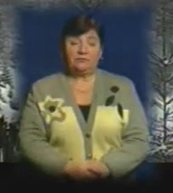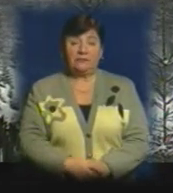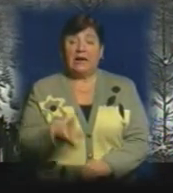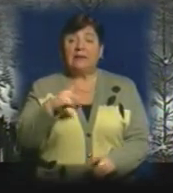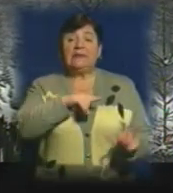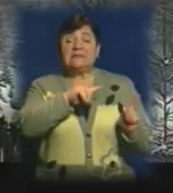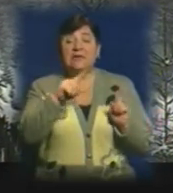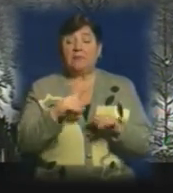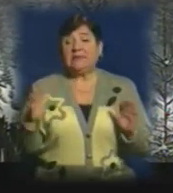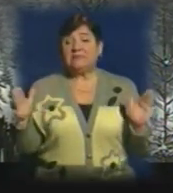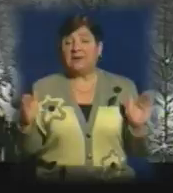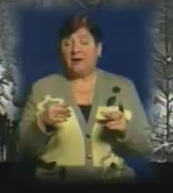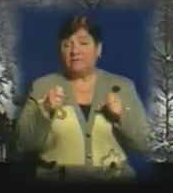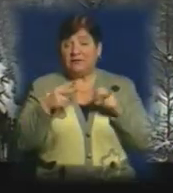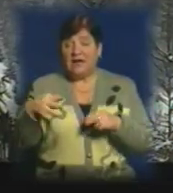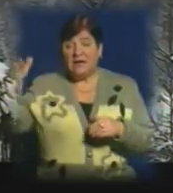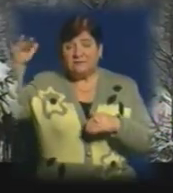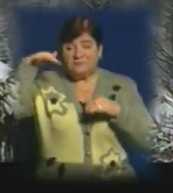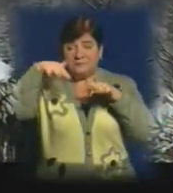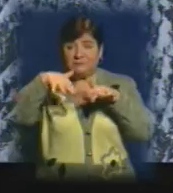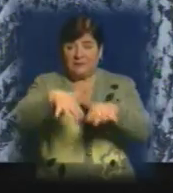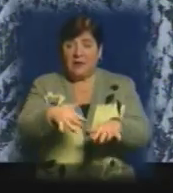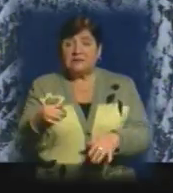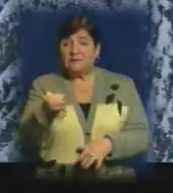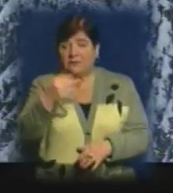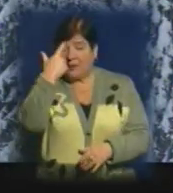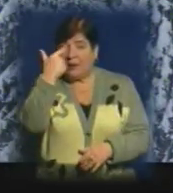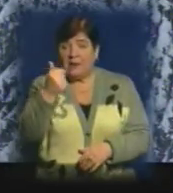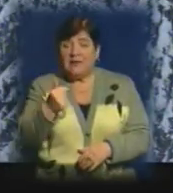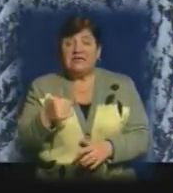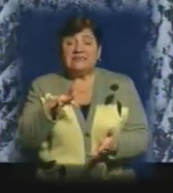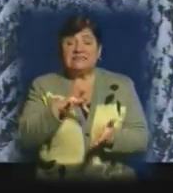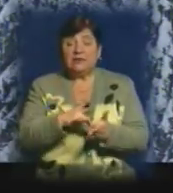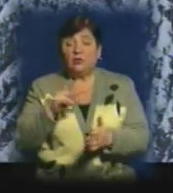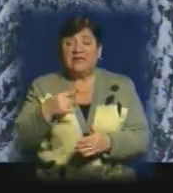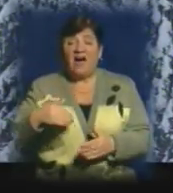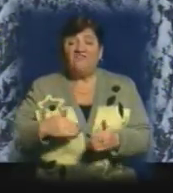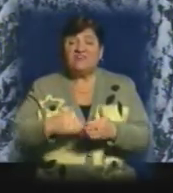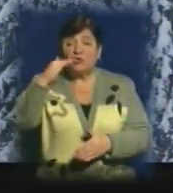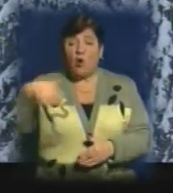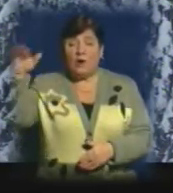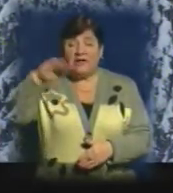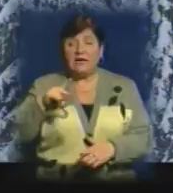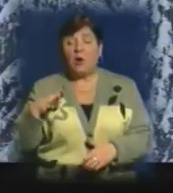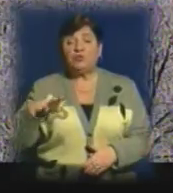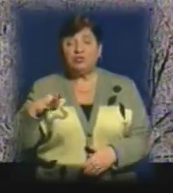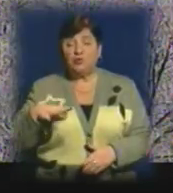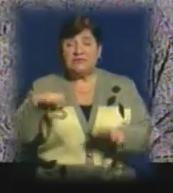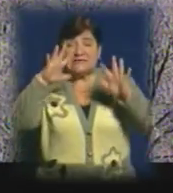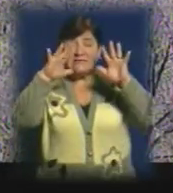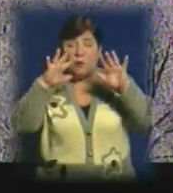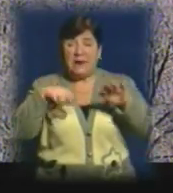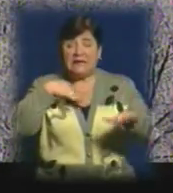На Закарпатті зберігається ризик сходження лавин. За повідомленням обласного гідрометеоцентру, на високогір'ї сьогодні очікуються снігопади